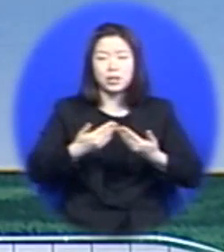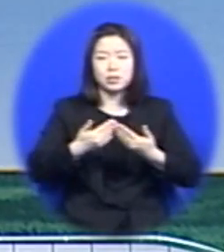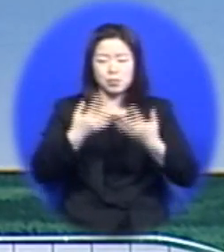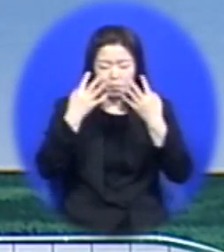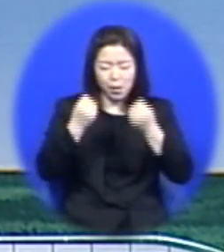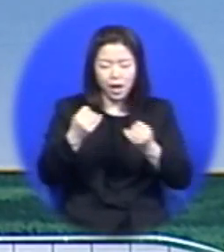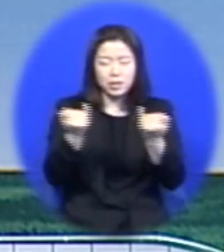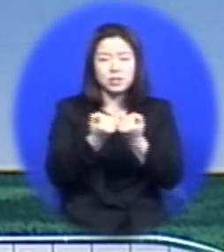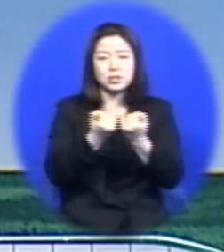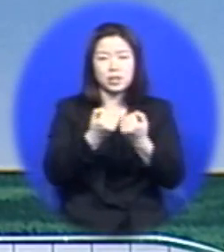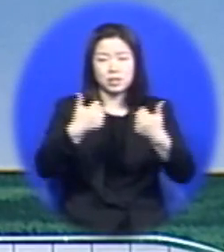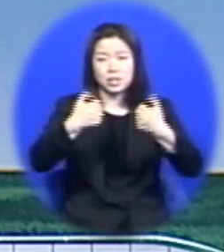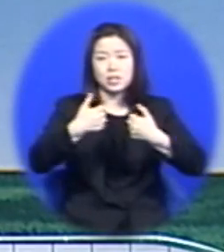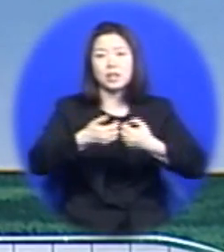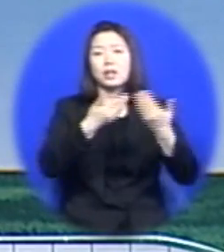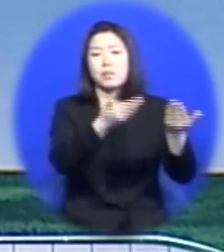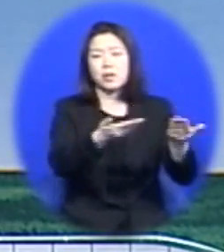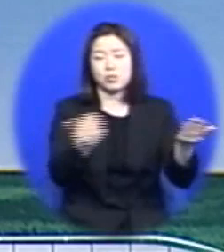합니다.